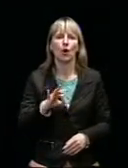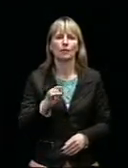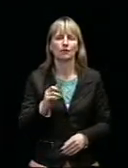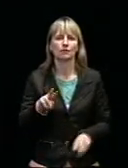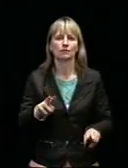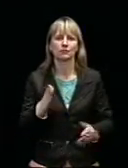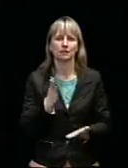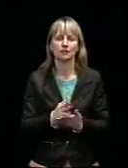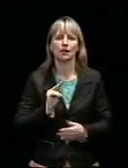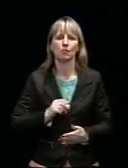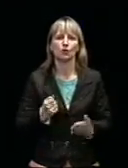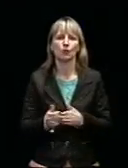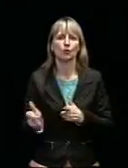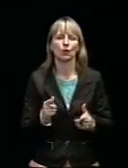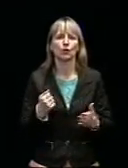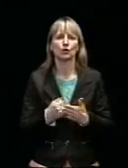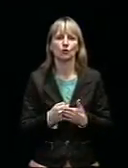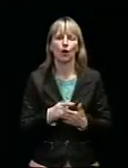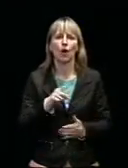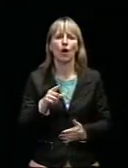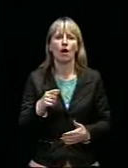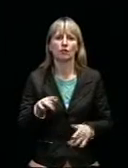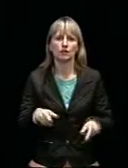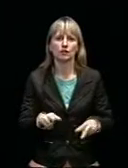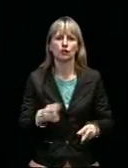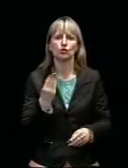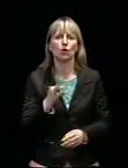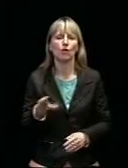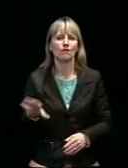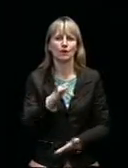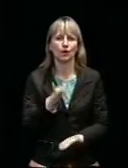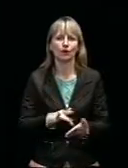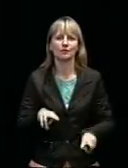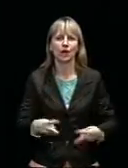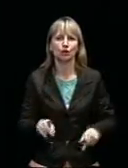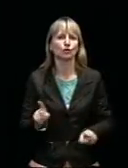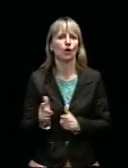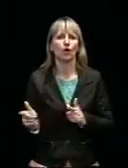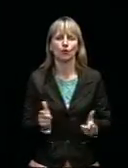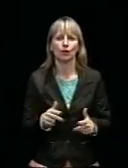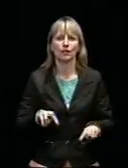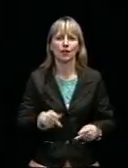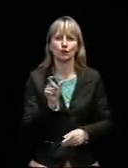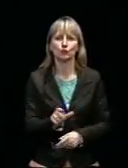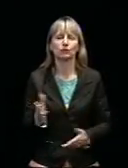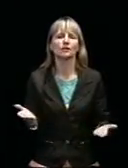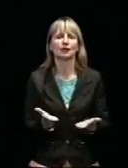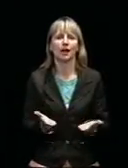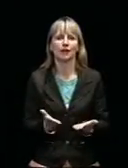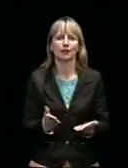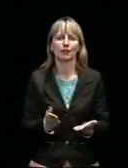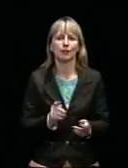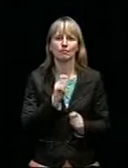з підготовки до хореографічного шоу «Це місто танцює». Що готують танцюристи і які